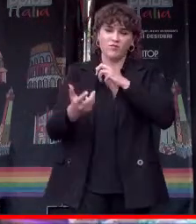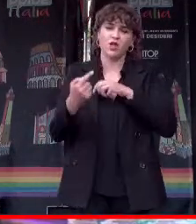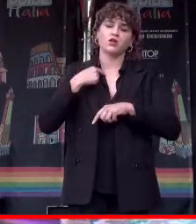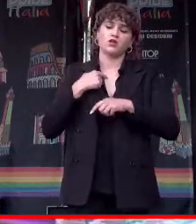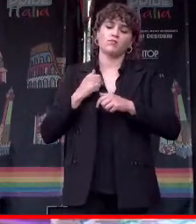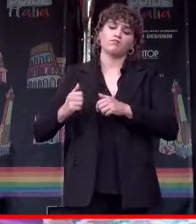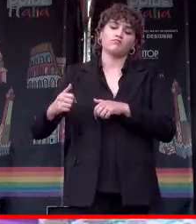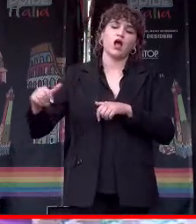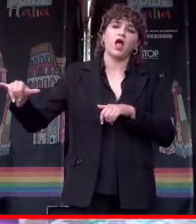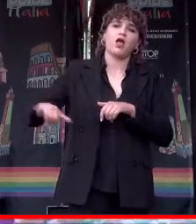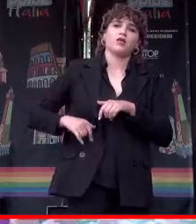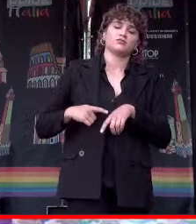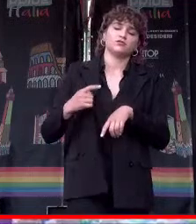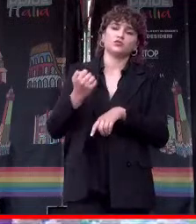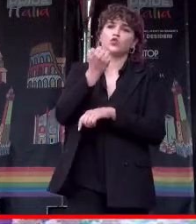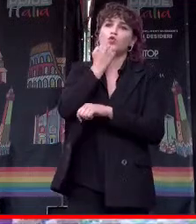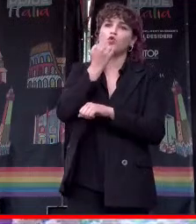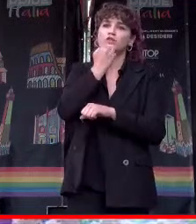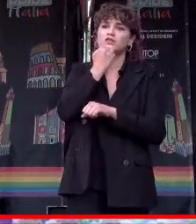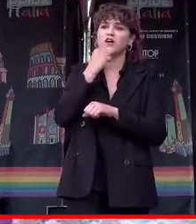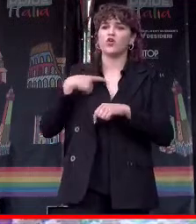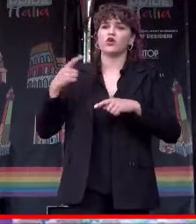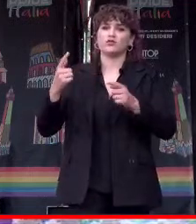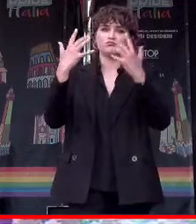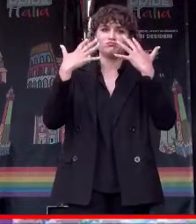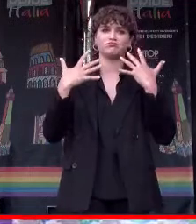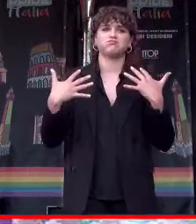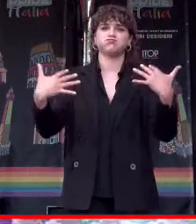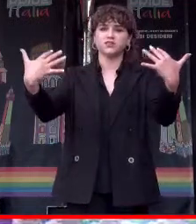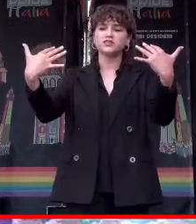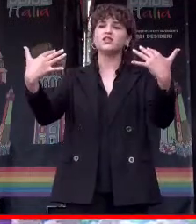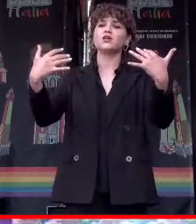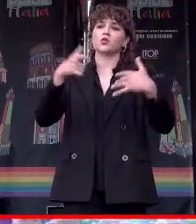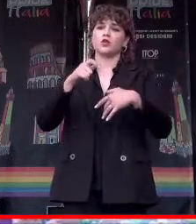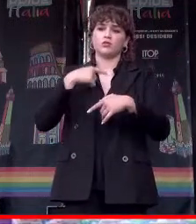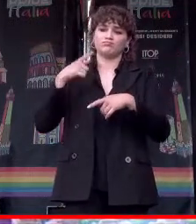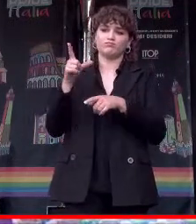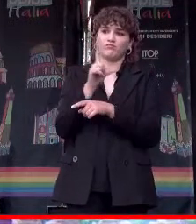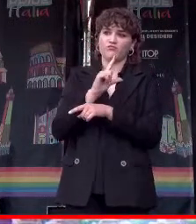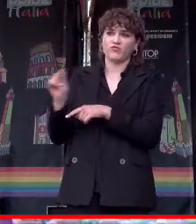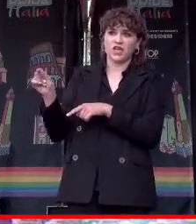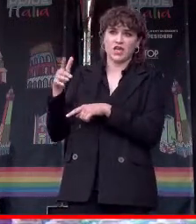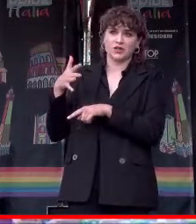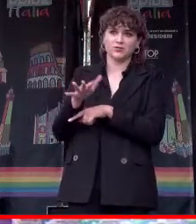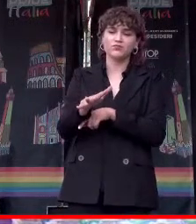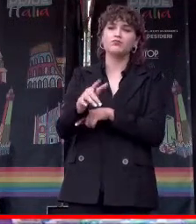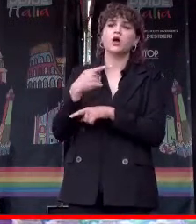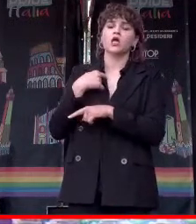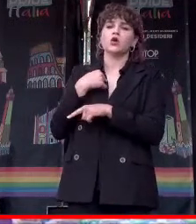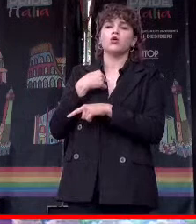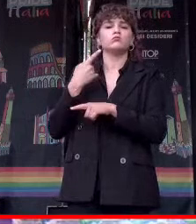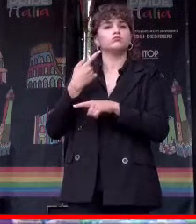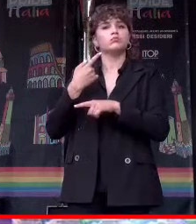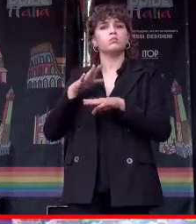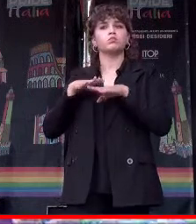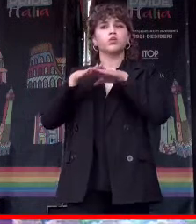con voi che siete sotto questo gigantesco palco, perché fra poco dovrò andare via, ma sarà mia cura insieme a Daniele,